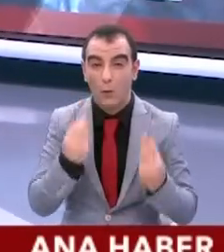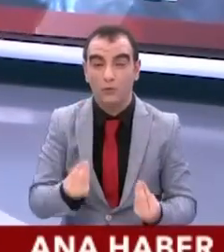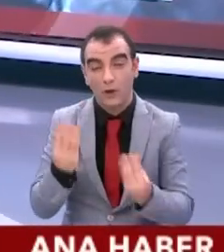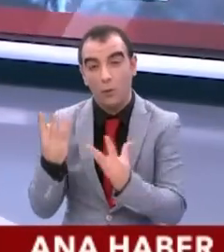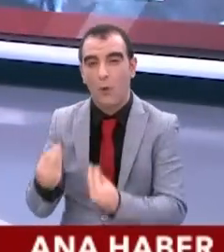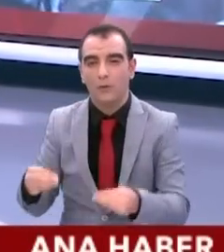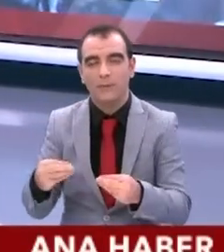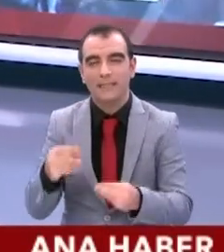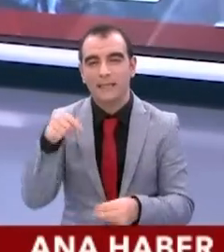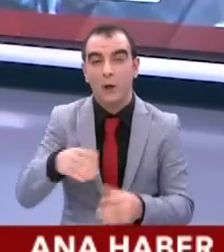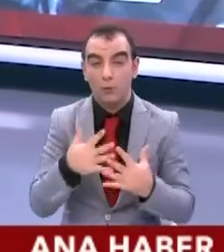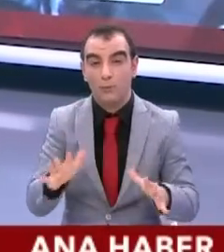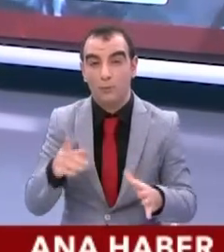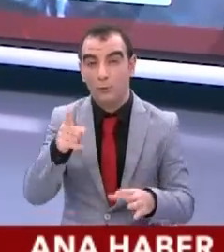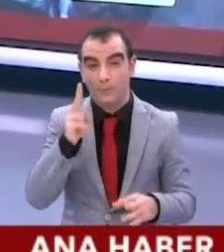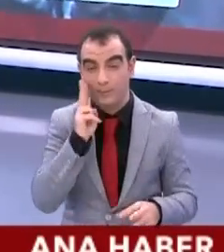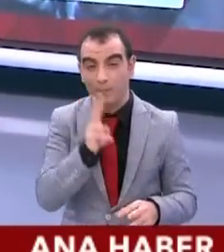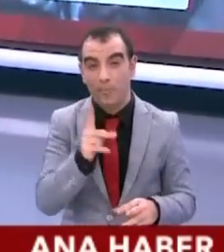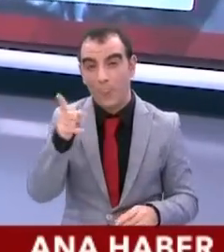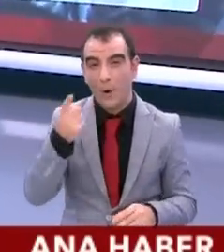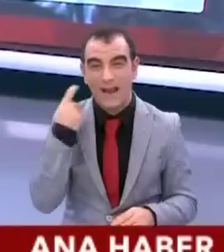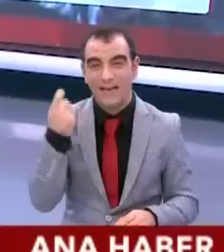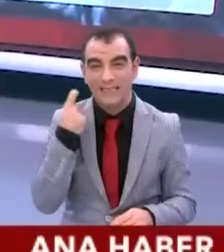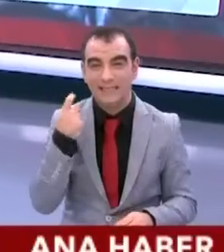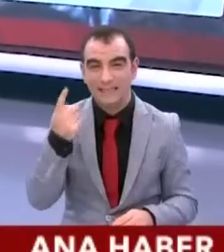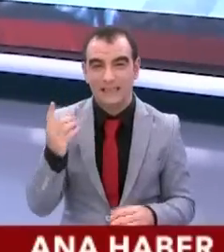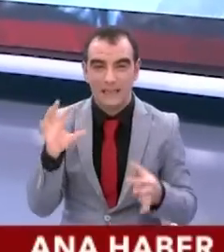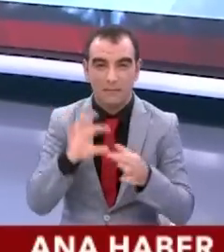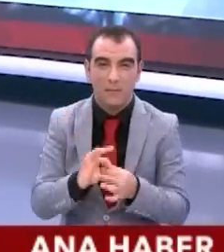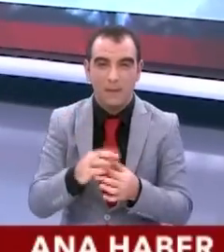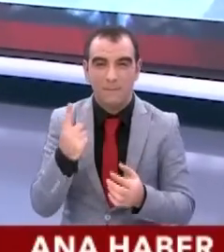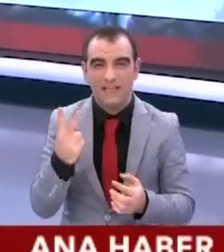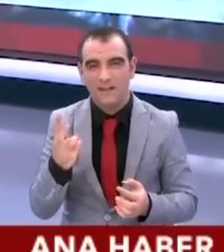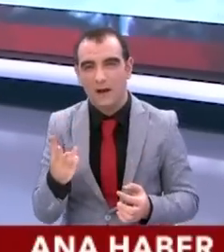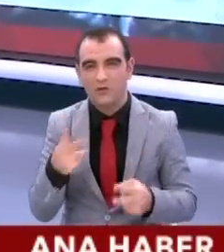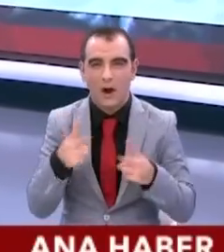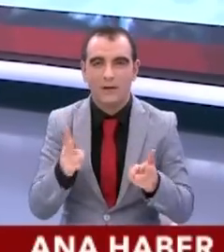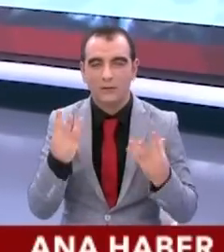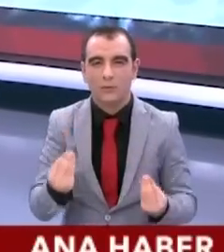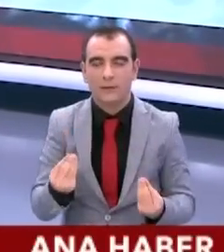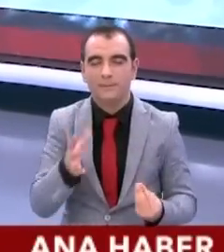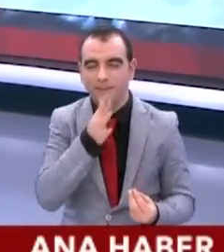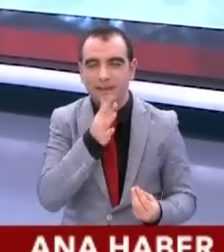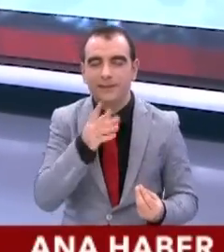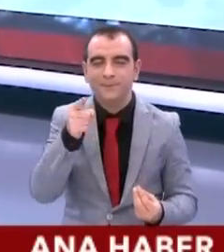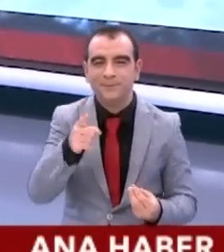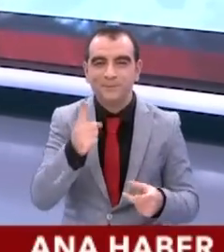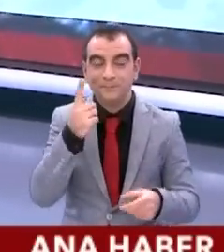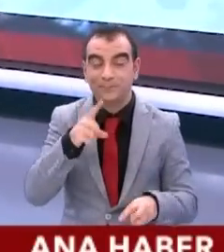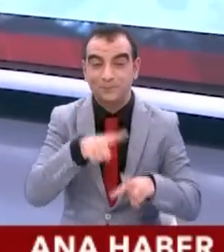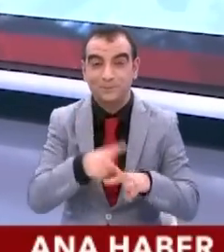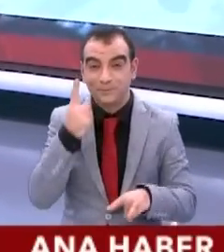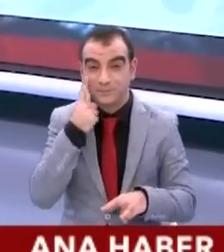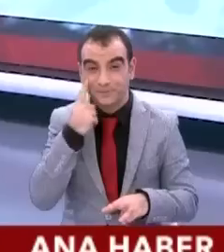büyük kısmı dendi ama herhalde Onlar eskilerle ilgili belki birkaç ayrıntı olabilir ama her başvurunun e-devlet üzerinden